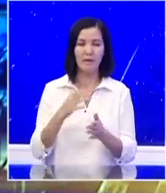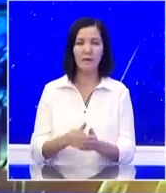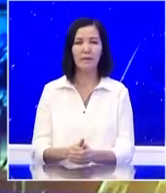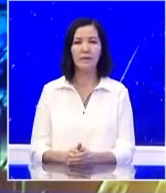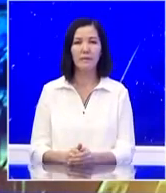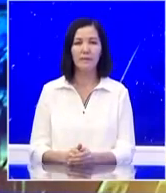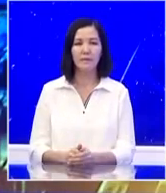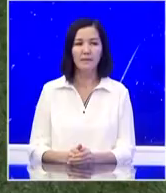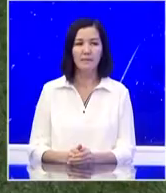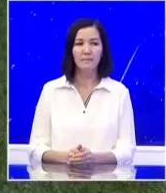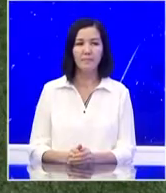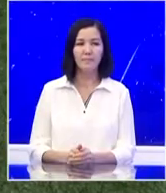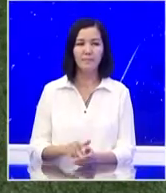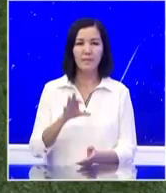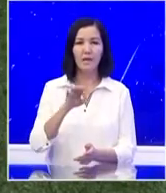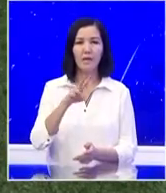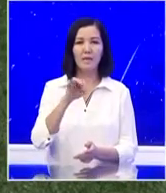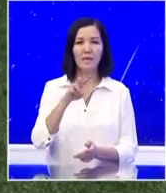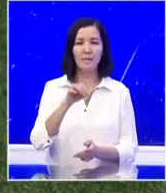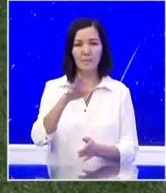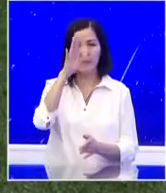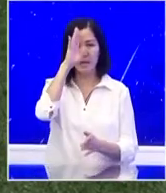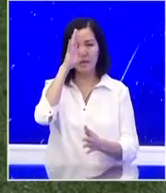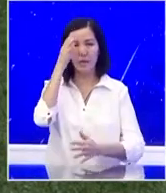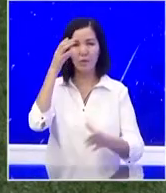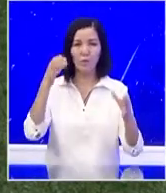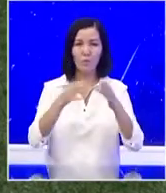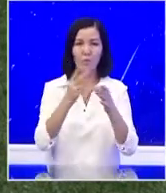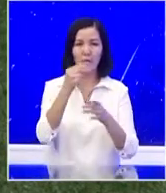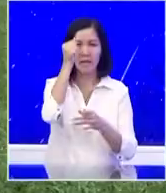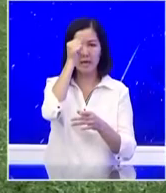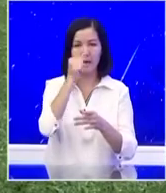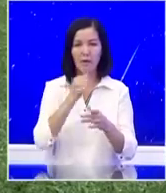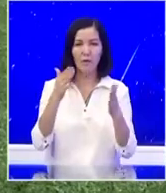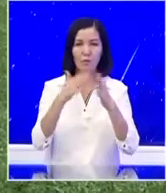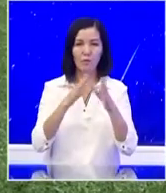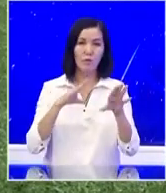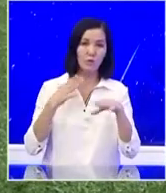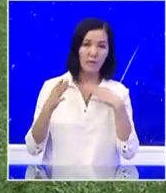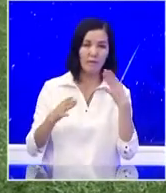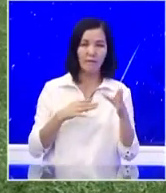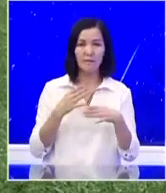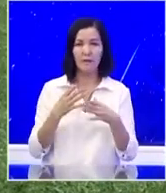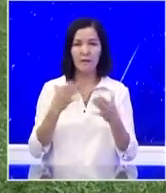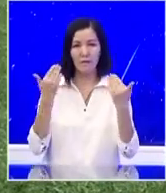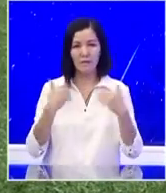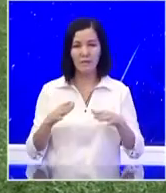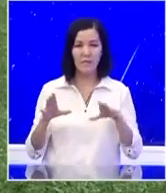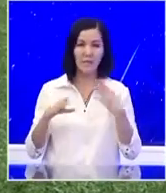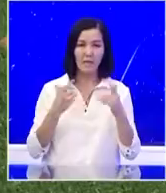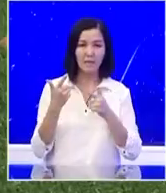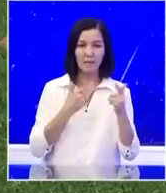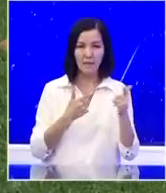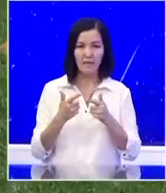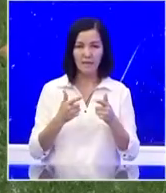атанған. Олимп регби ерлер клубының ойыншылары 2 айдан астам үйде жаттықты. Жеке-жеке жалпы дене дайындығын өткізді. Енді